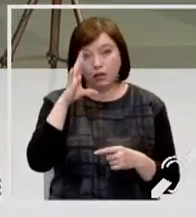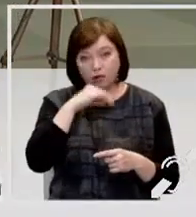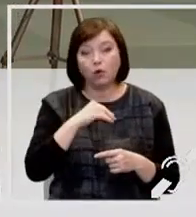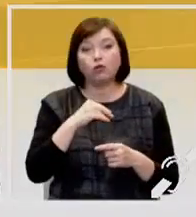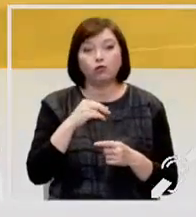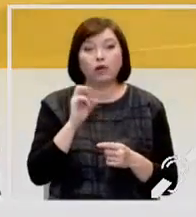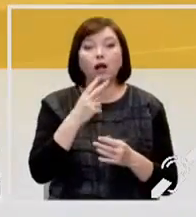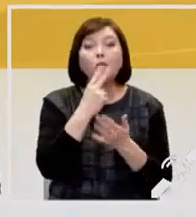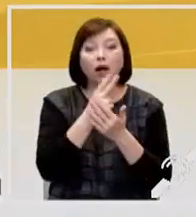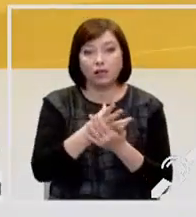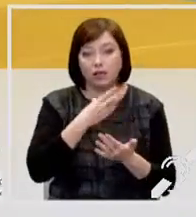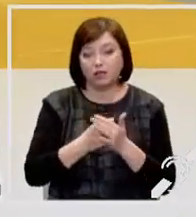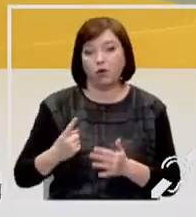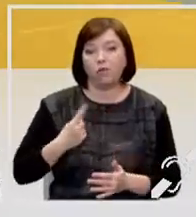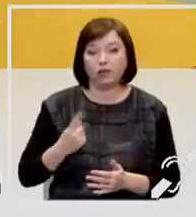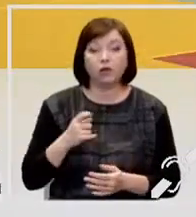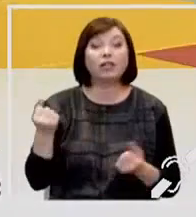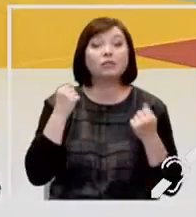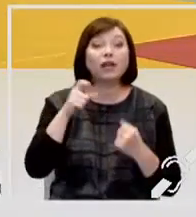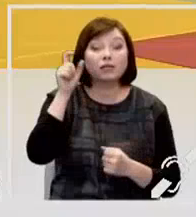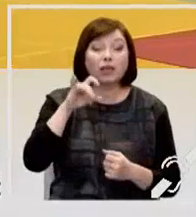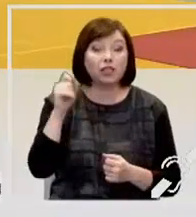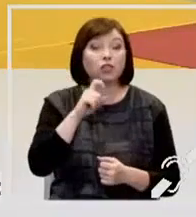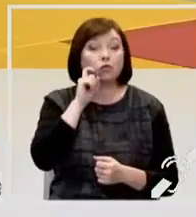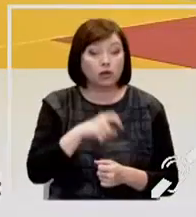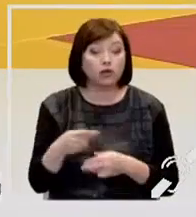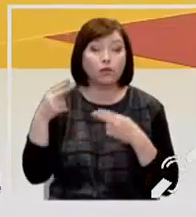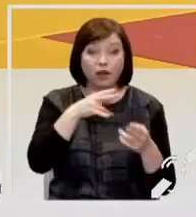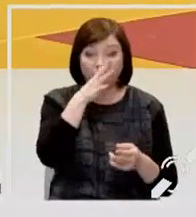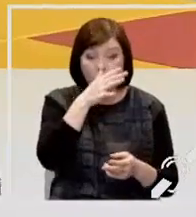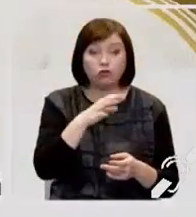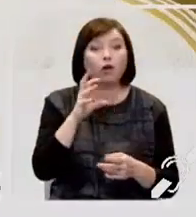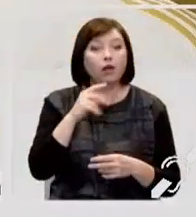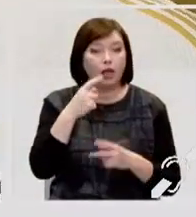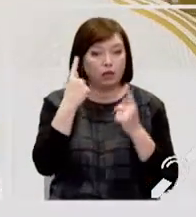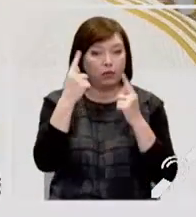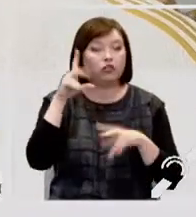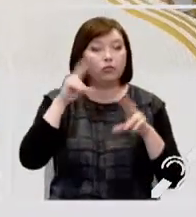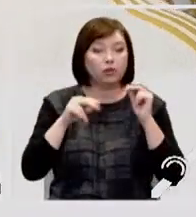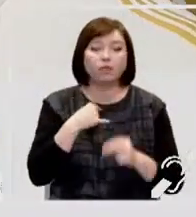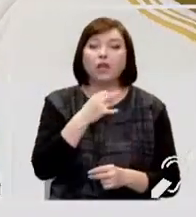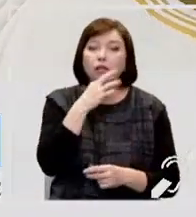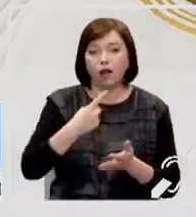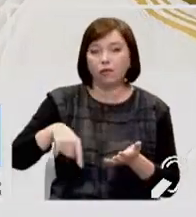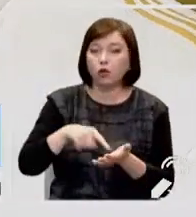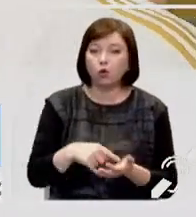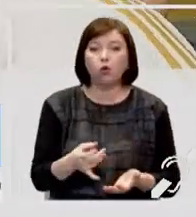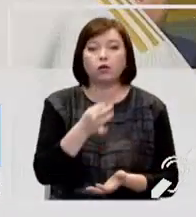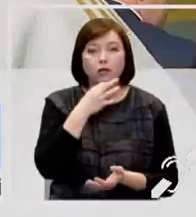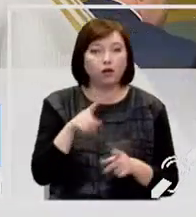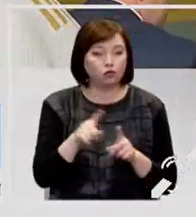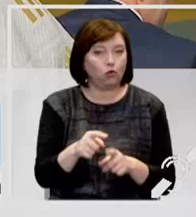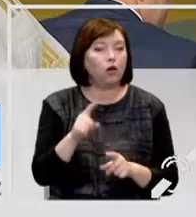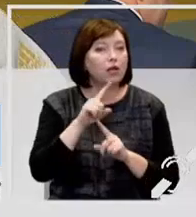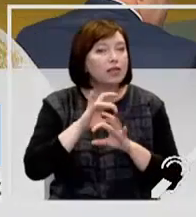ne-am propus de acasă. Și sportivii din Ucraina au venit la Chișinău cu speranțe mari. Очень нравится город, очень нравится то, что такой крутой